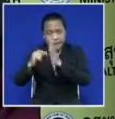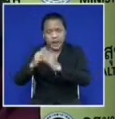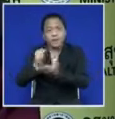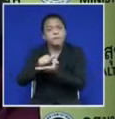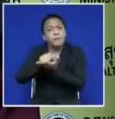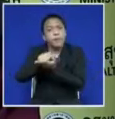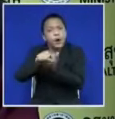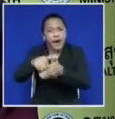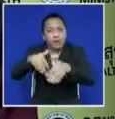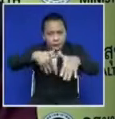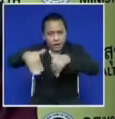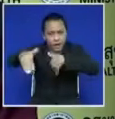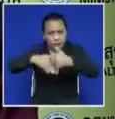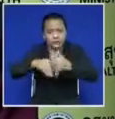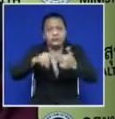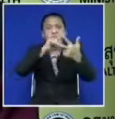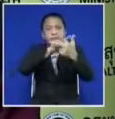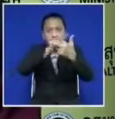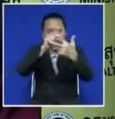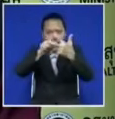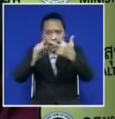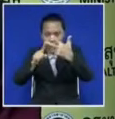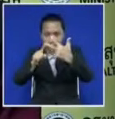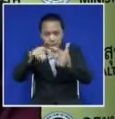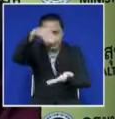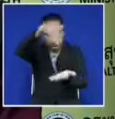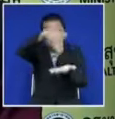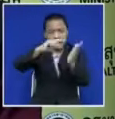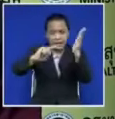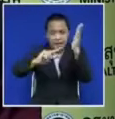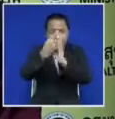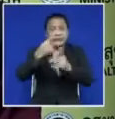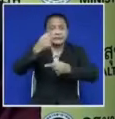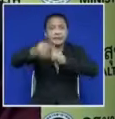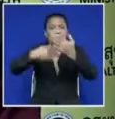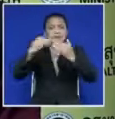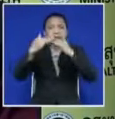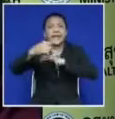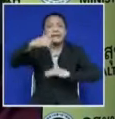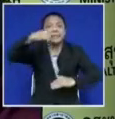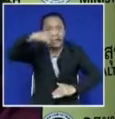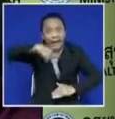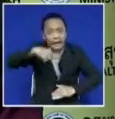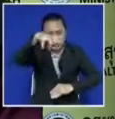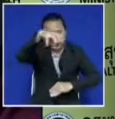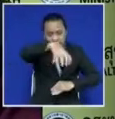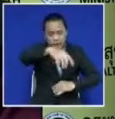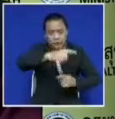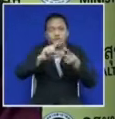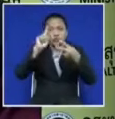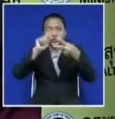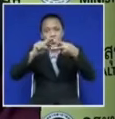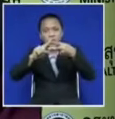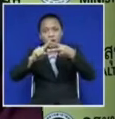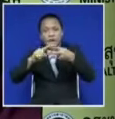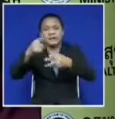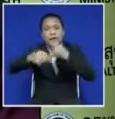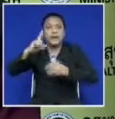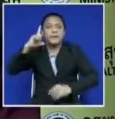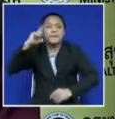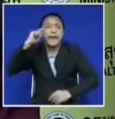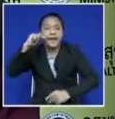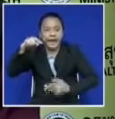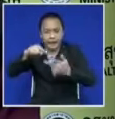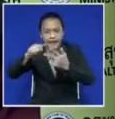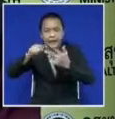ริการประชาชนใน3พื้นที่นะคะพื้นที่แรกก็คือตลาดทะเลไทยที่2ก็คือตลาดแม่พ่วงนะคะ